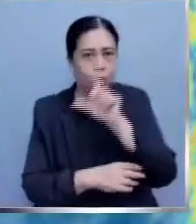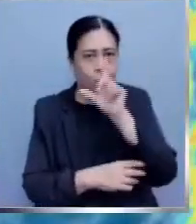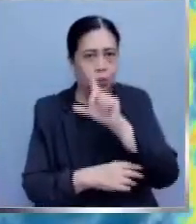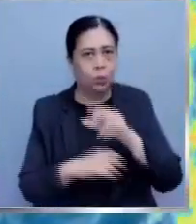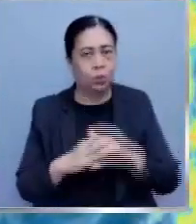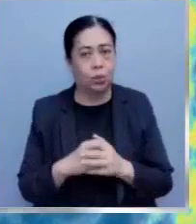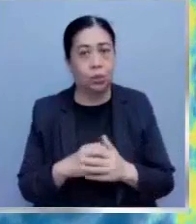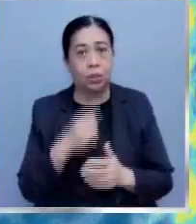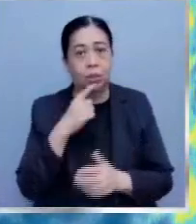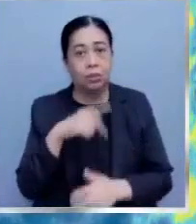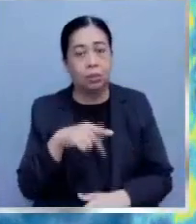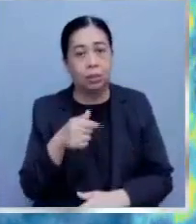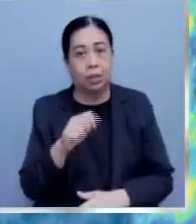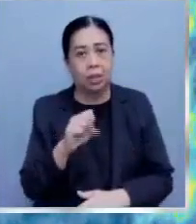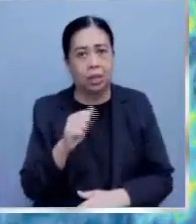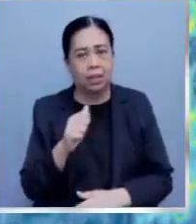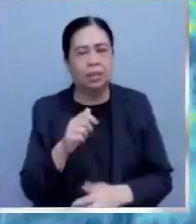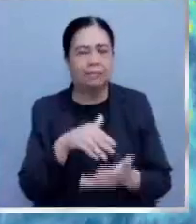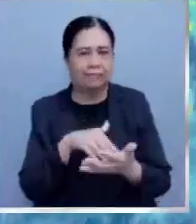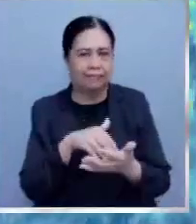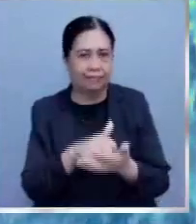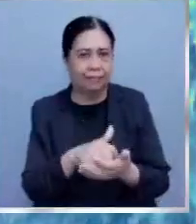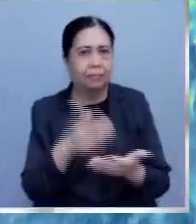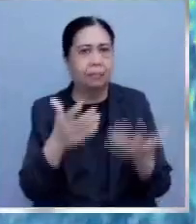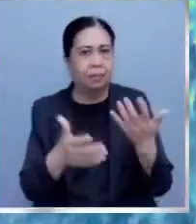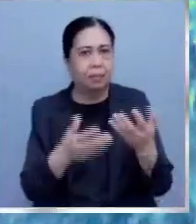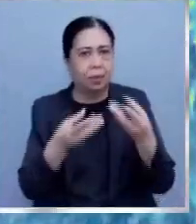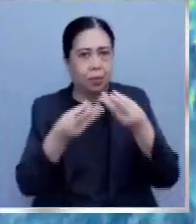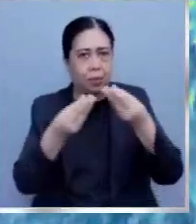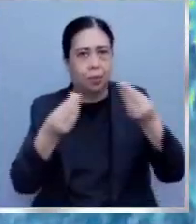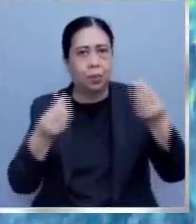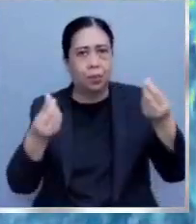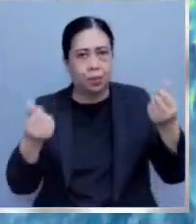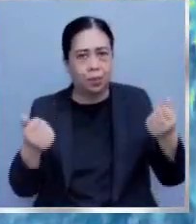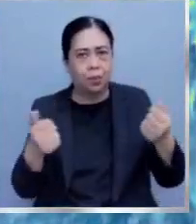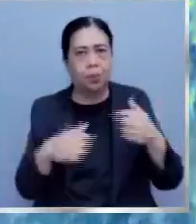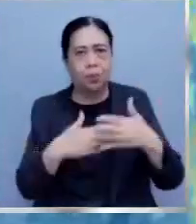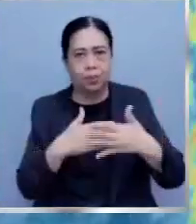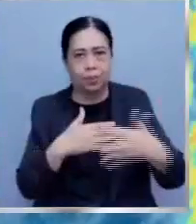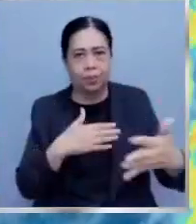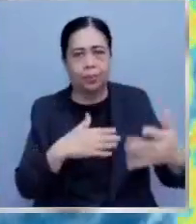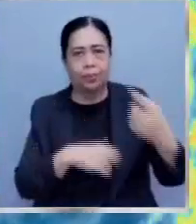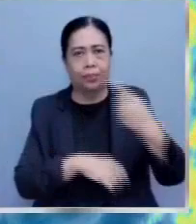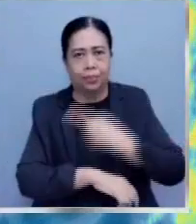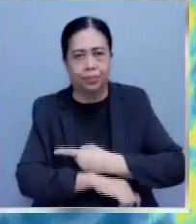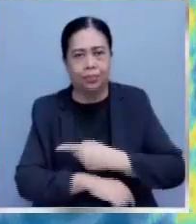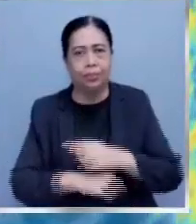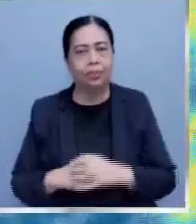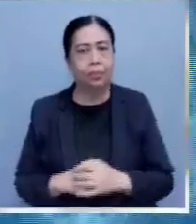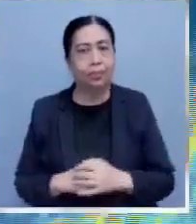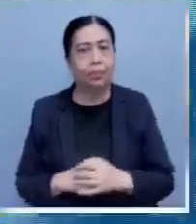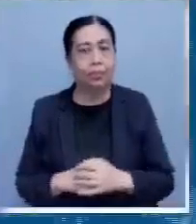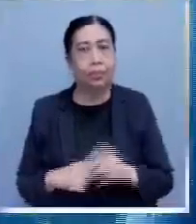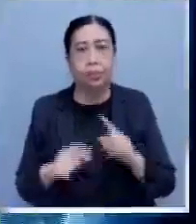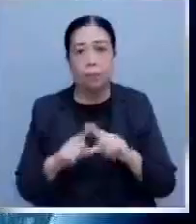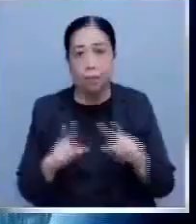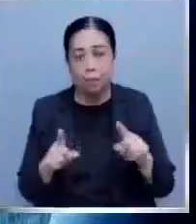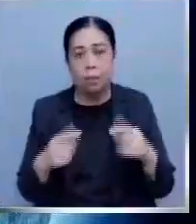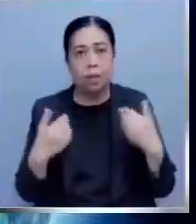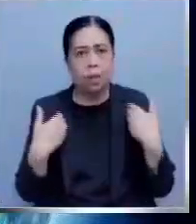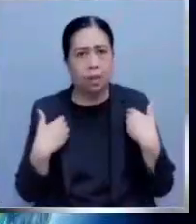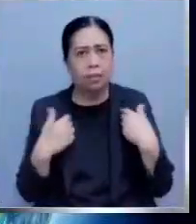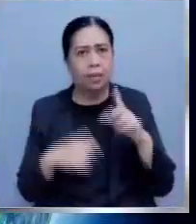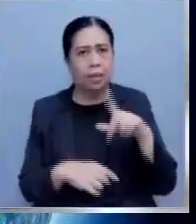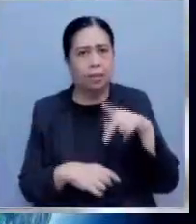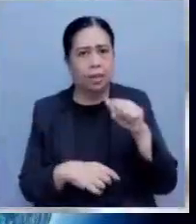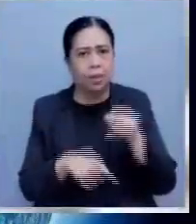ho sa PAGASA, pahina na ito at posibleng mag-dissipate o mawala na rin sa mga susunod na araw. Pero bukod dyan, naging LPA na